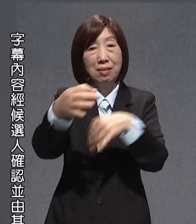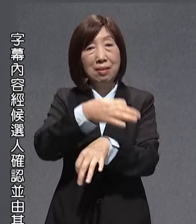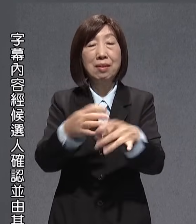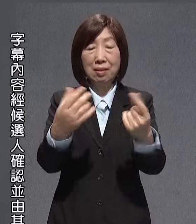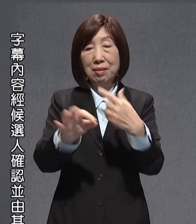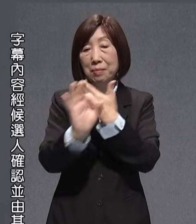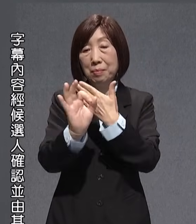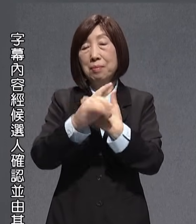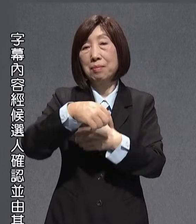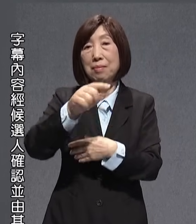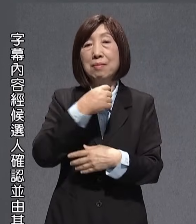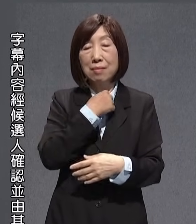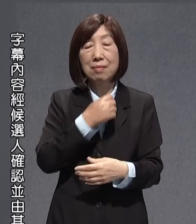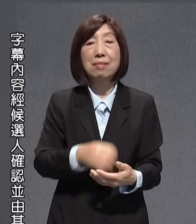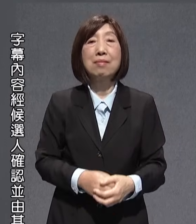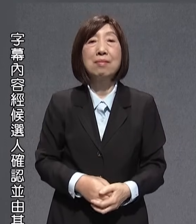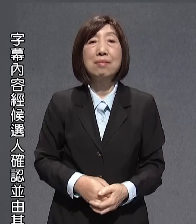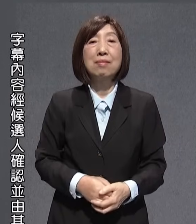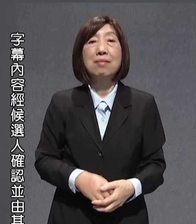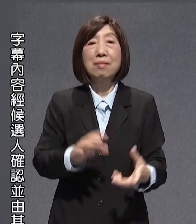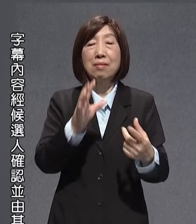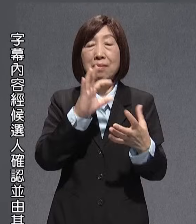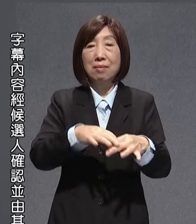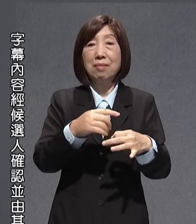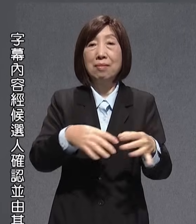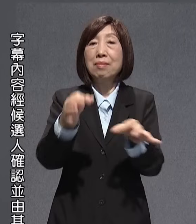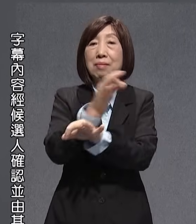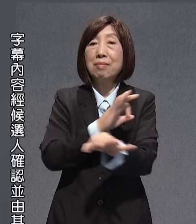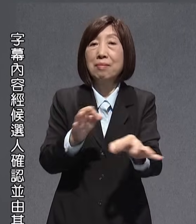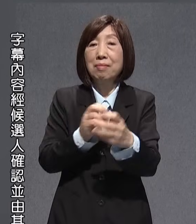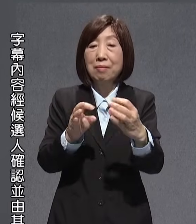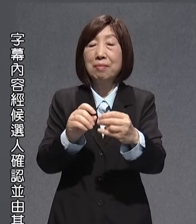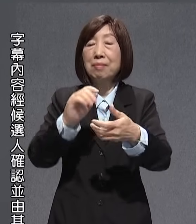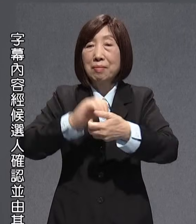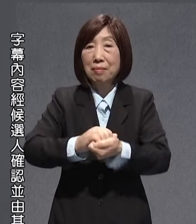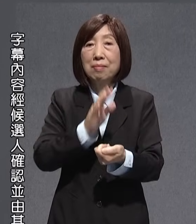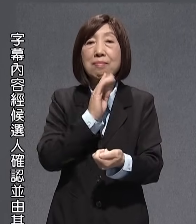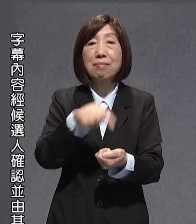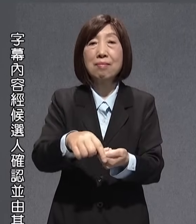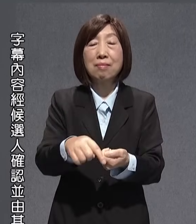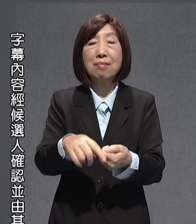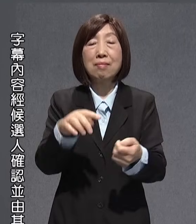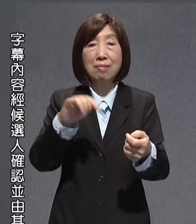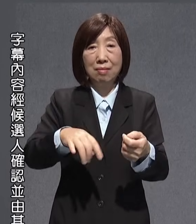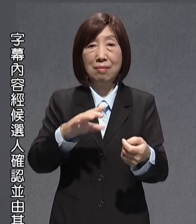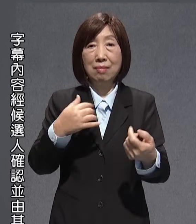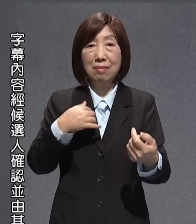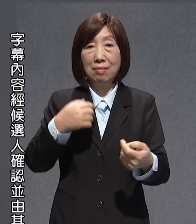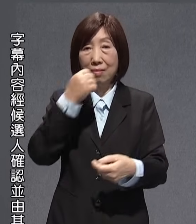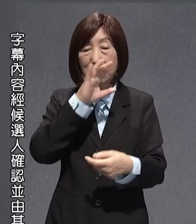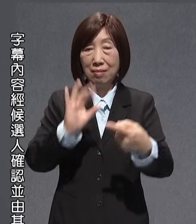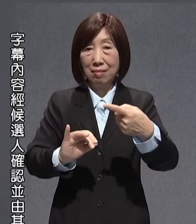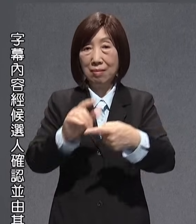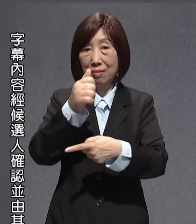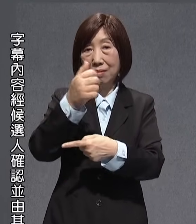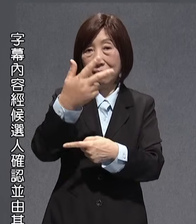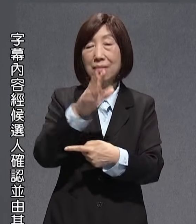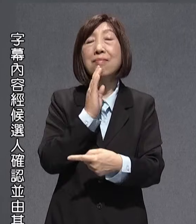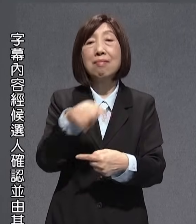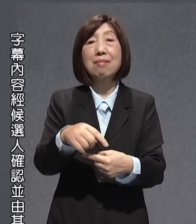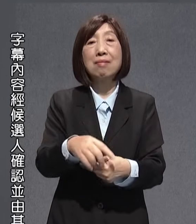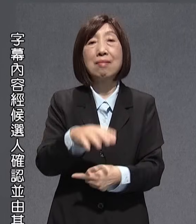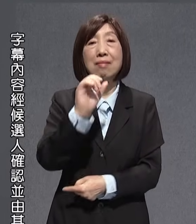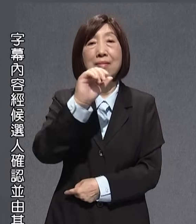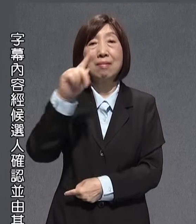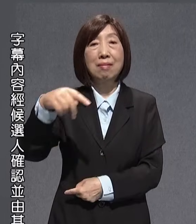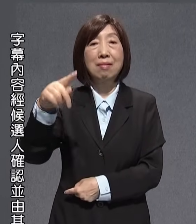弃。 RCEP 作为亚洲最大的贸易协定，覆盖台湾的贸易总额 57%， 还远高于 CPTPP